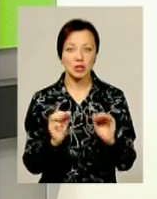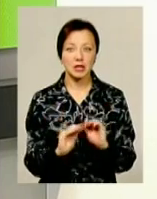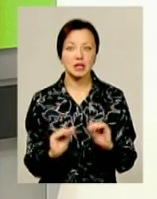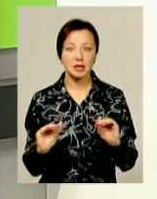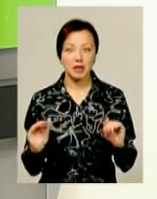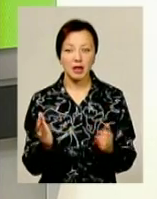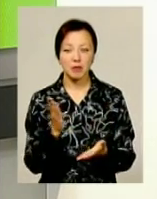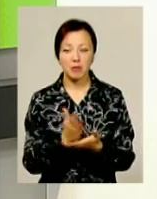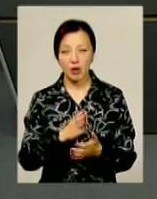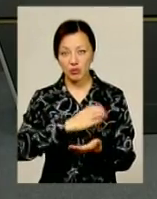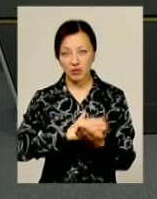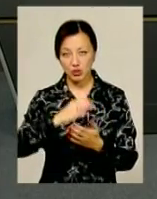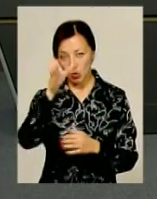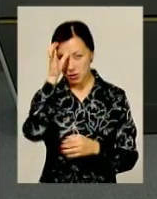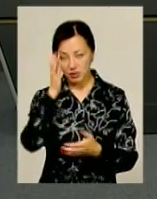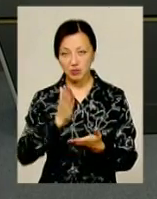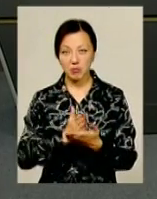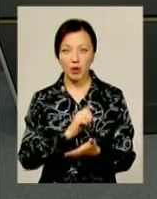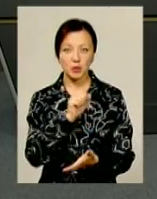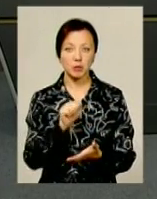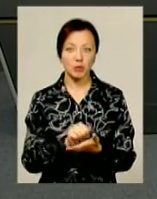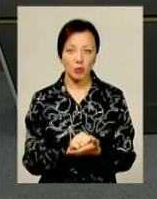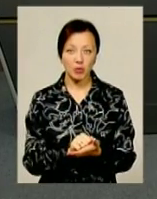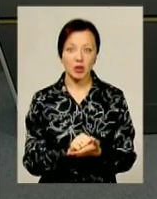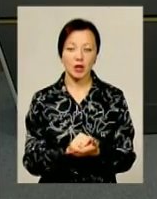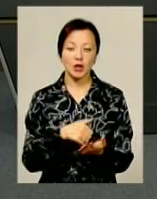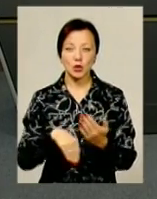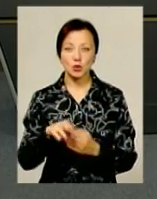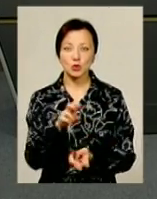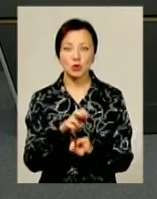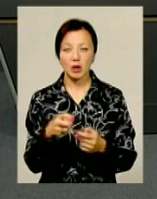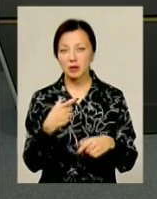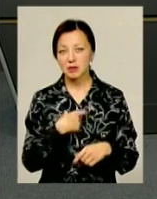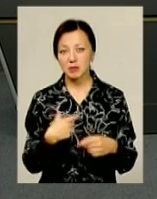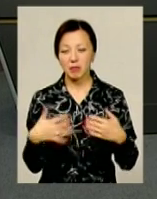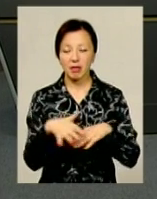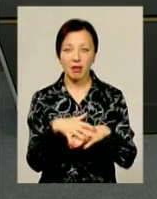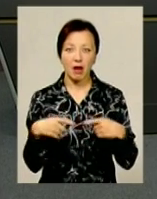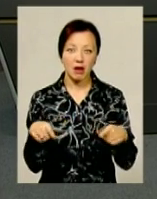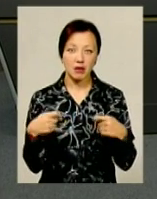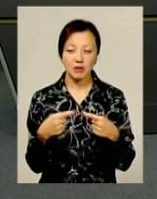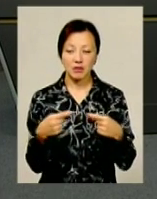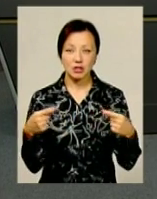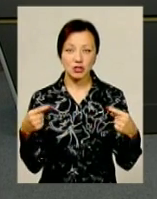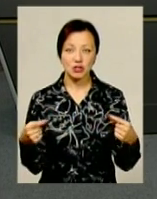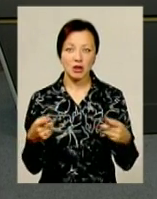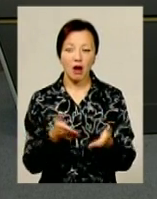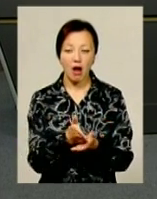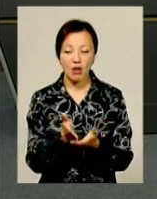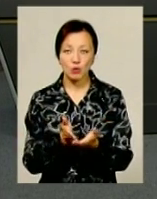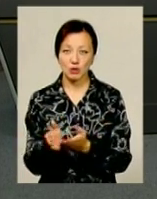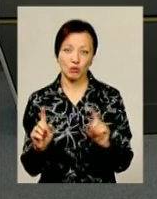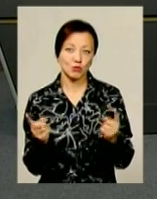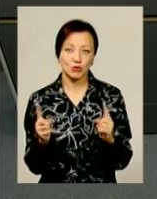дітей, які мають вищу освіту, які мають ці дипломи, і вони йдуть, шукають себе десь на ринку, десь в інших якихось галузях, тому